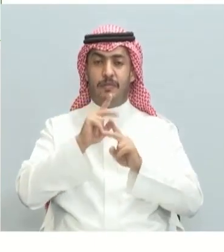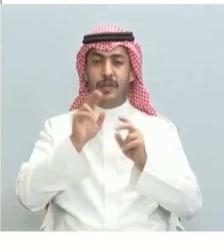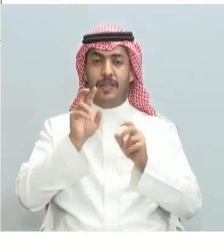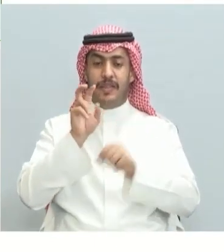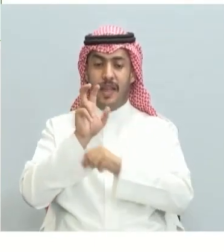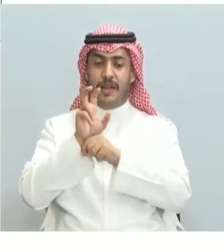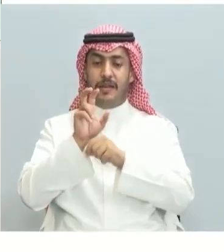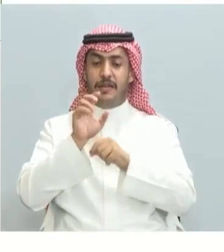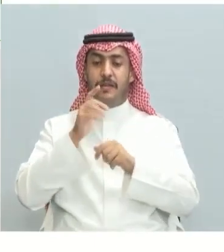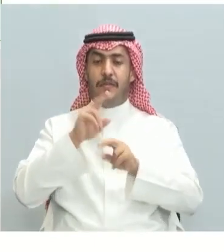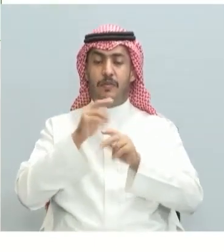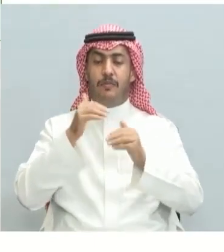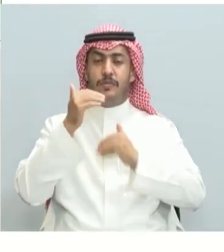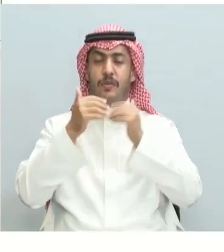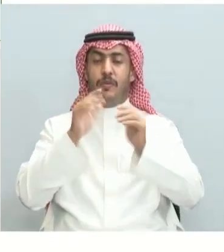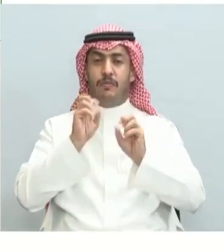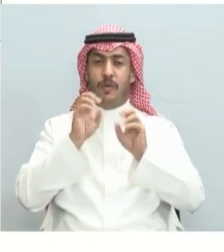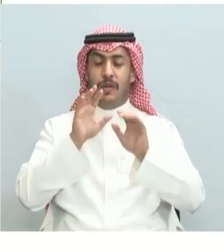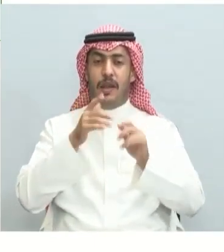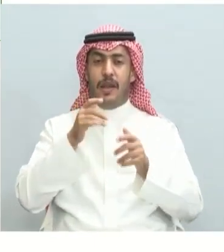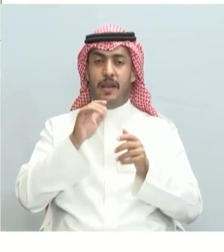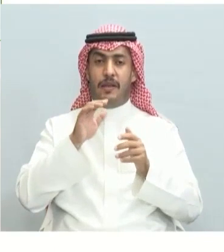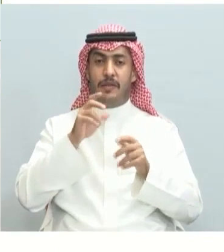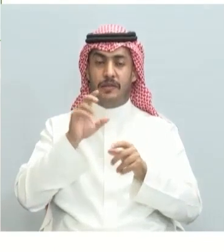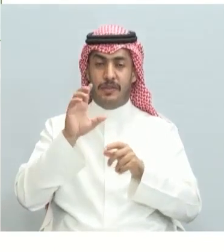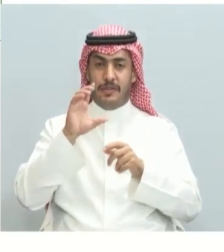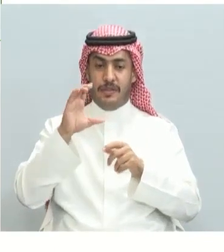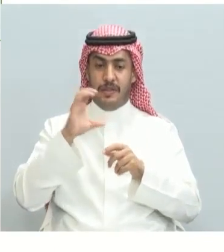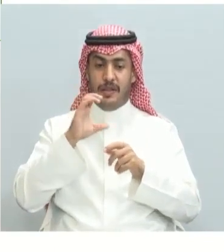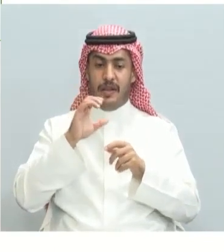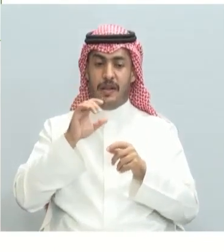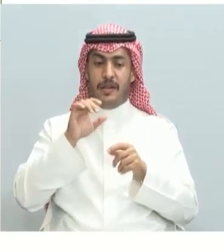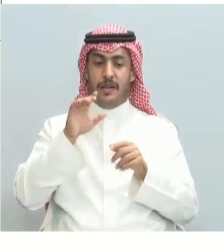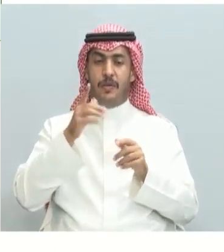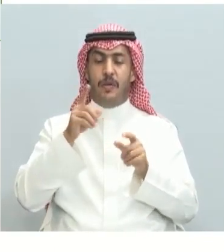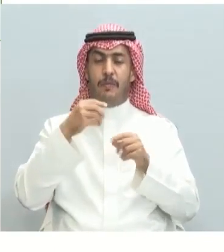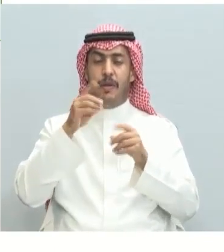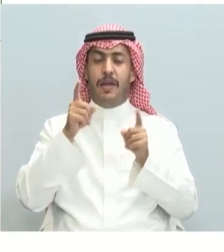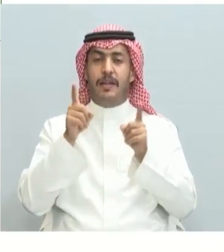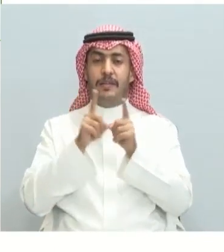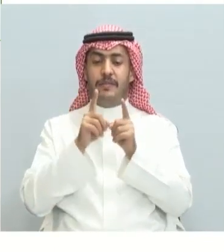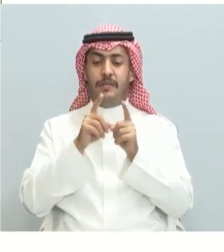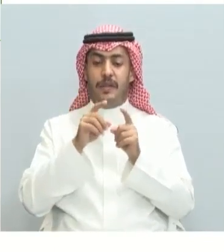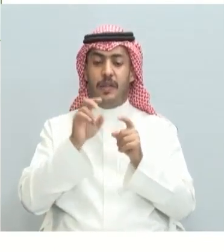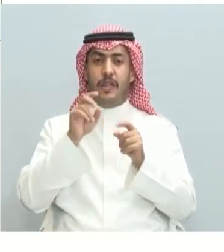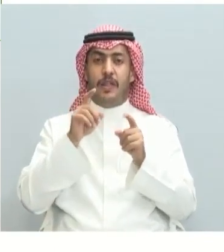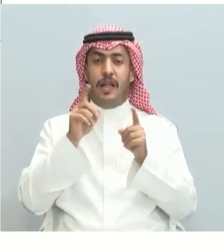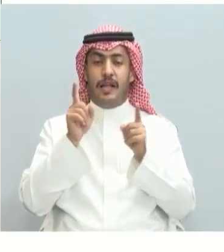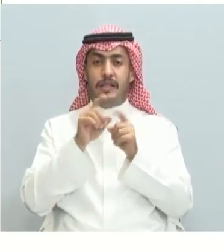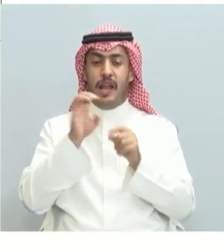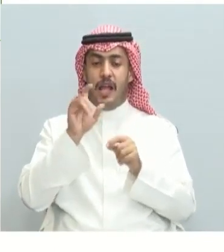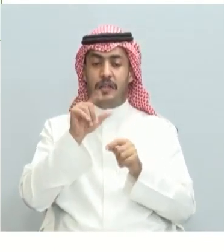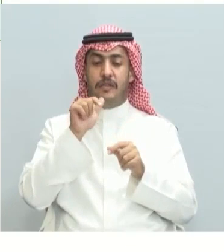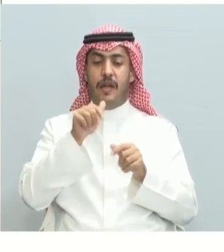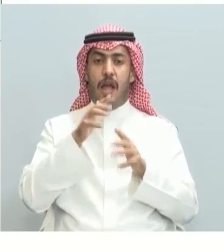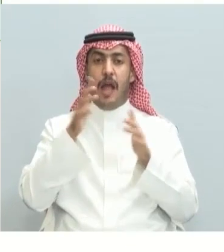الدين الى التغيرات على مستوى المعروض الائتماني ويحقق بيع السندات قصيره الاجل اكبر اثر في